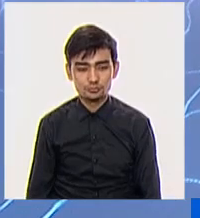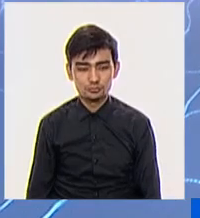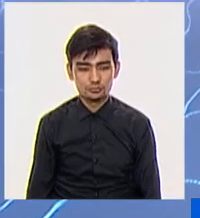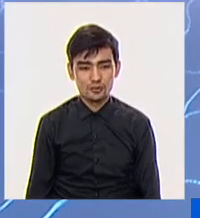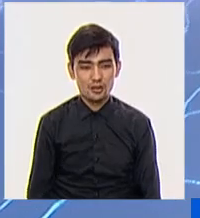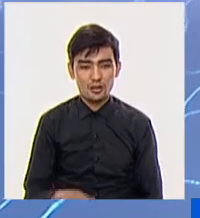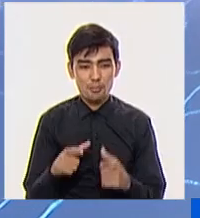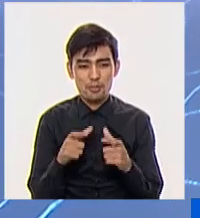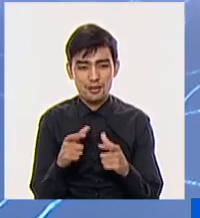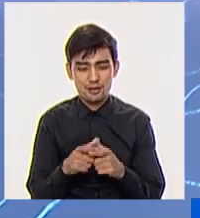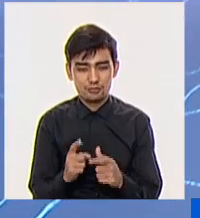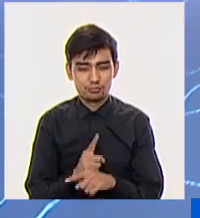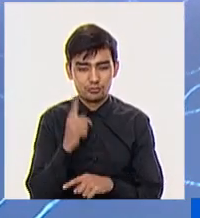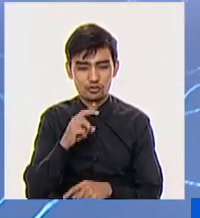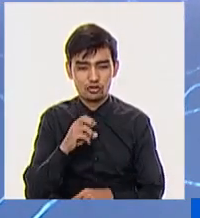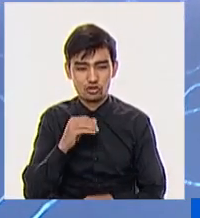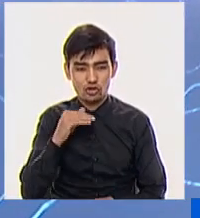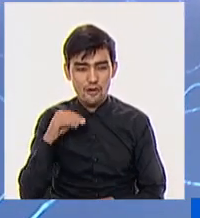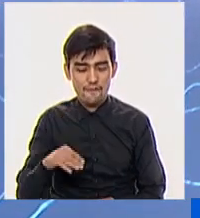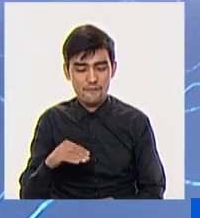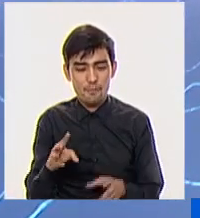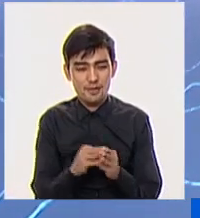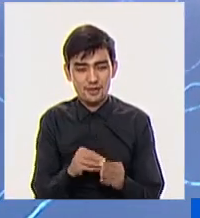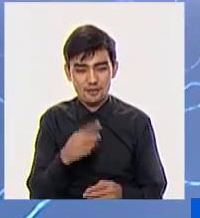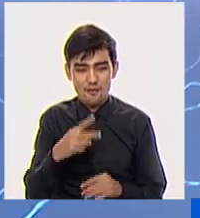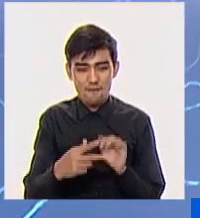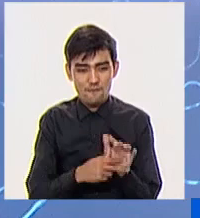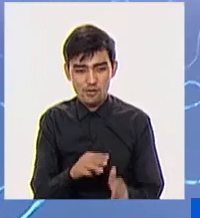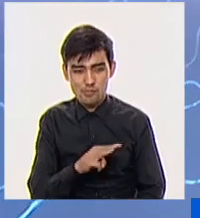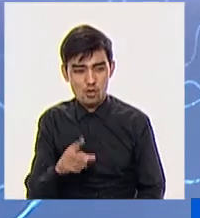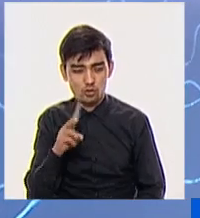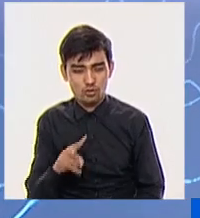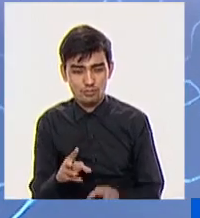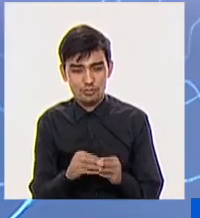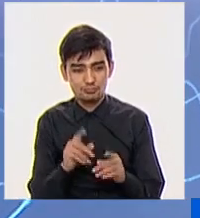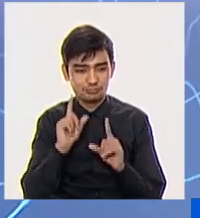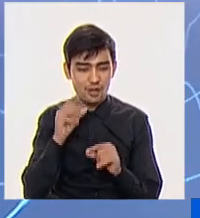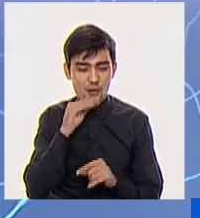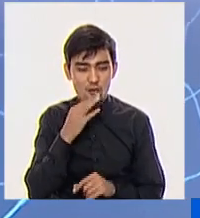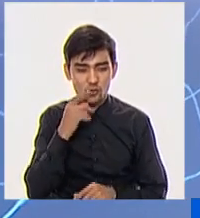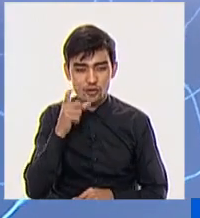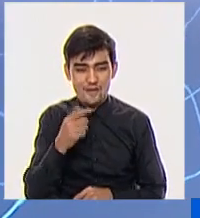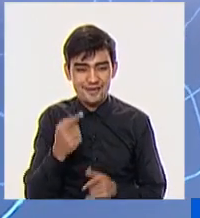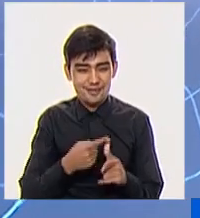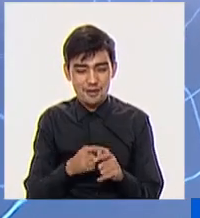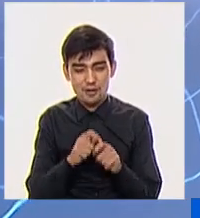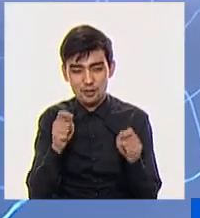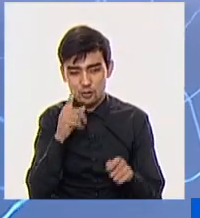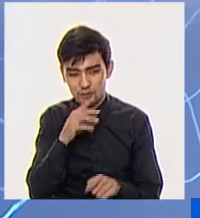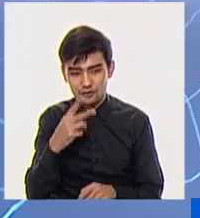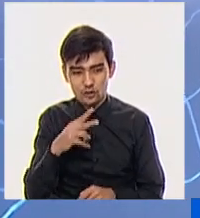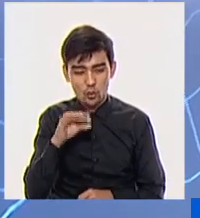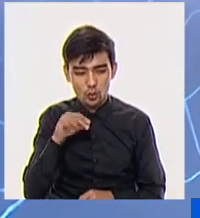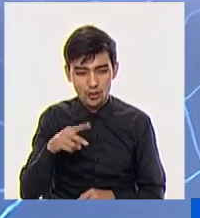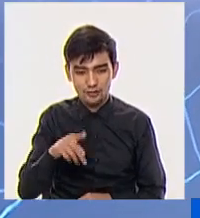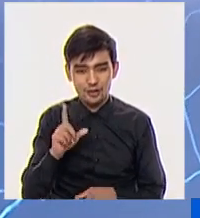Билет в космос с Джеффом Безосом продали за 28 миллионов долларов. Имя туриста не раскрывается. 20 июля он